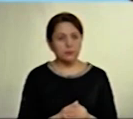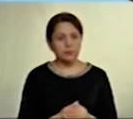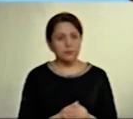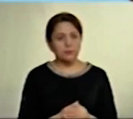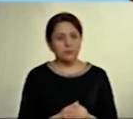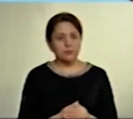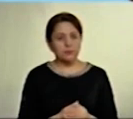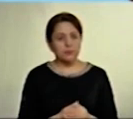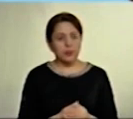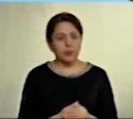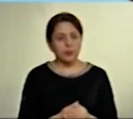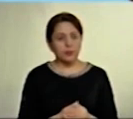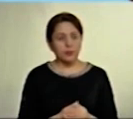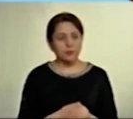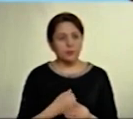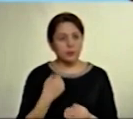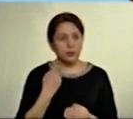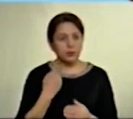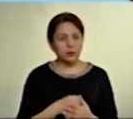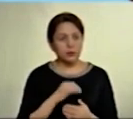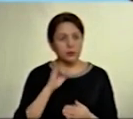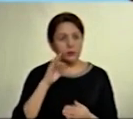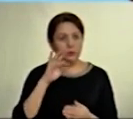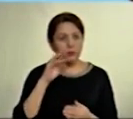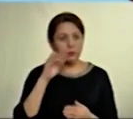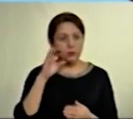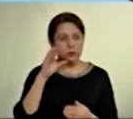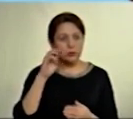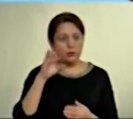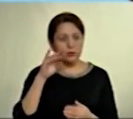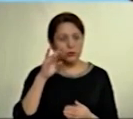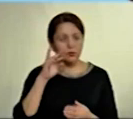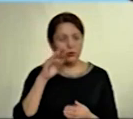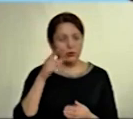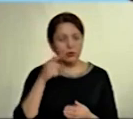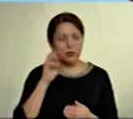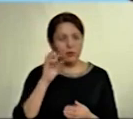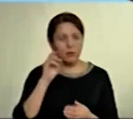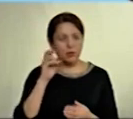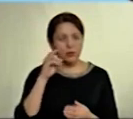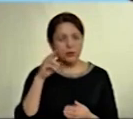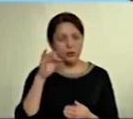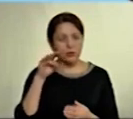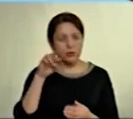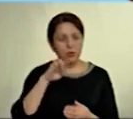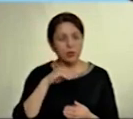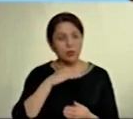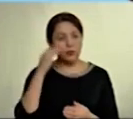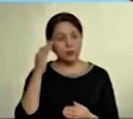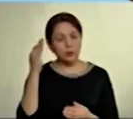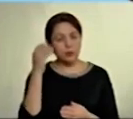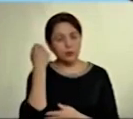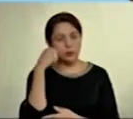belgilab oling. Albatta Yunonistonning Makedoniya tomonidan bosib olinishi mavzusini o'qiysiz